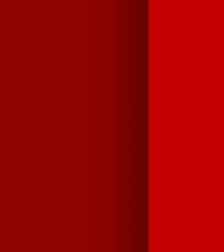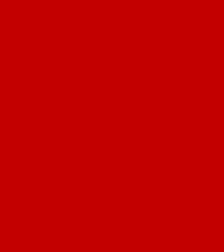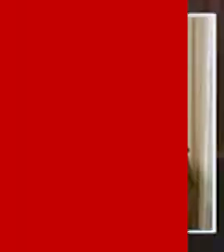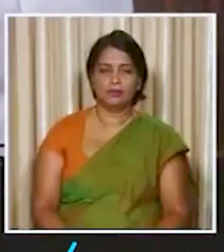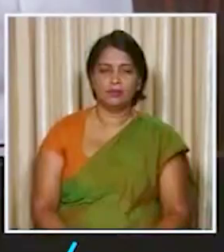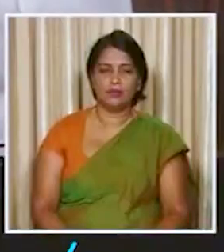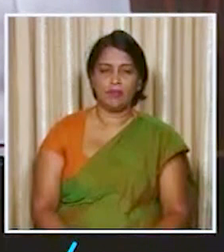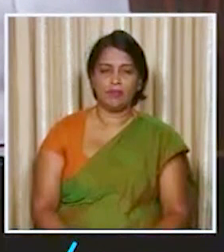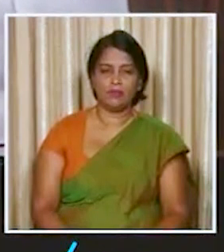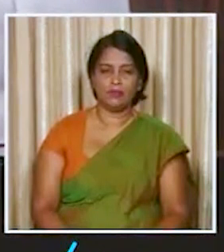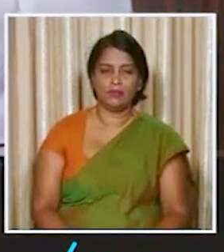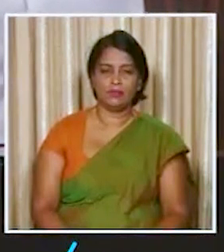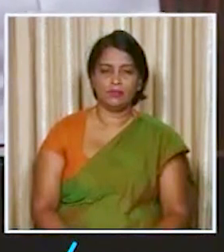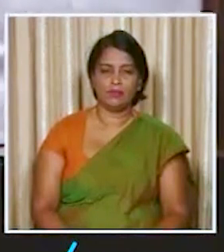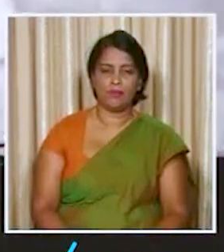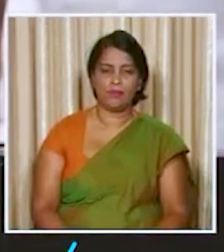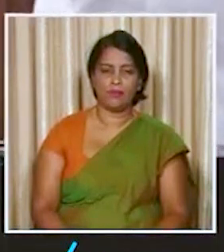గన్న హదన్నే